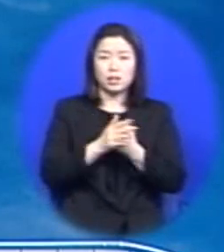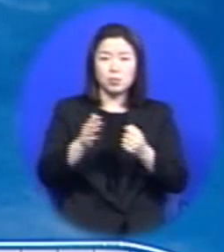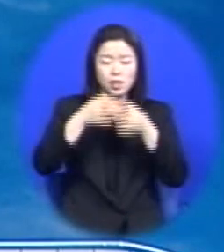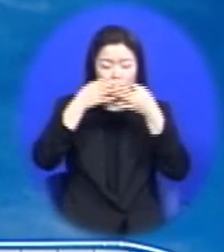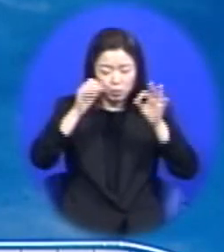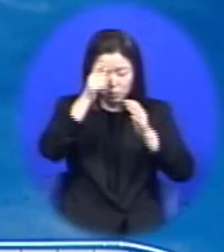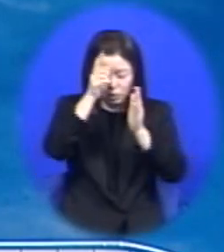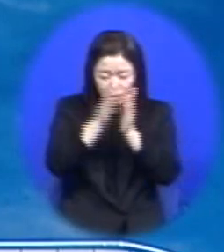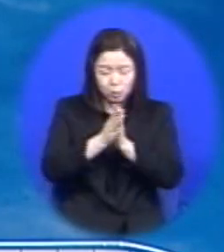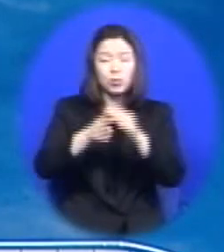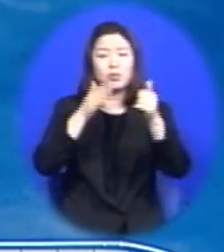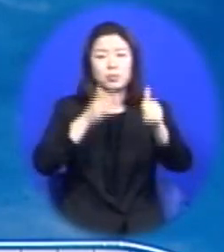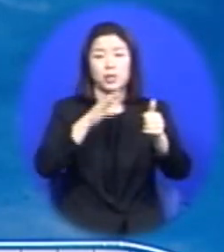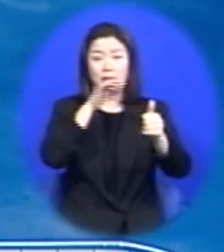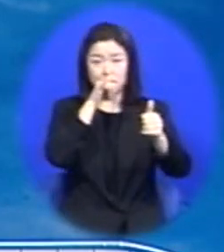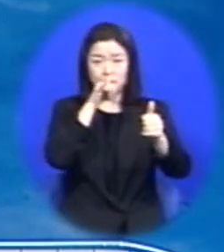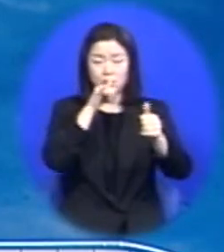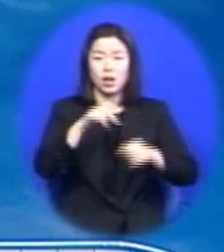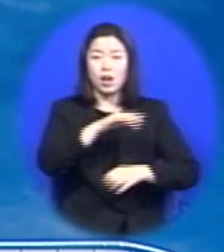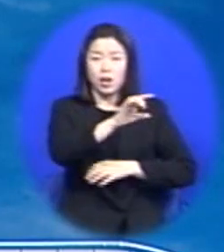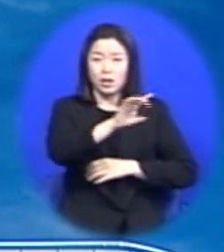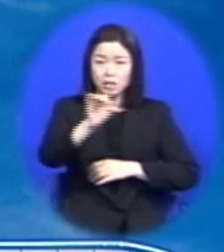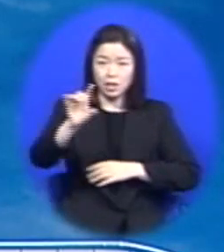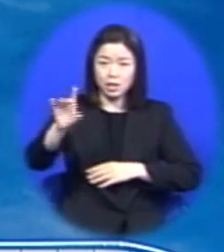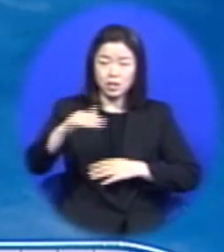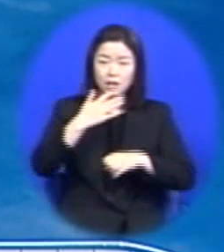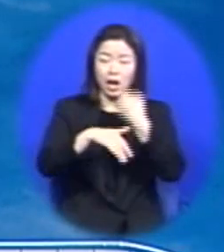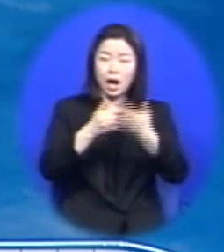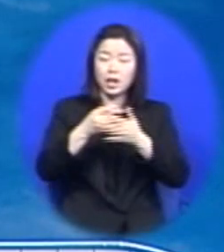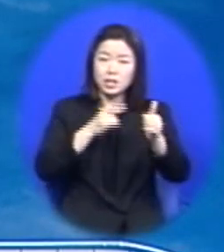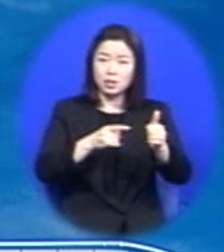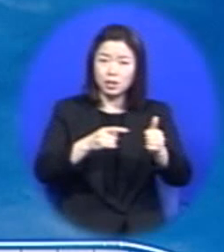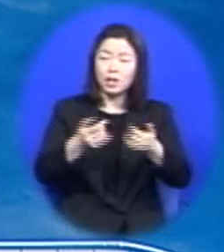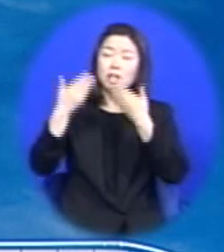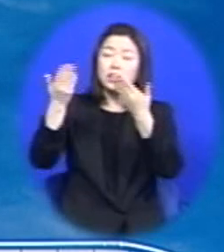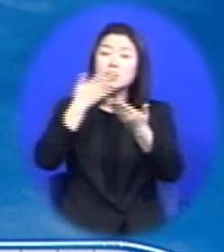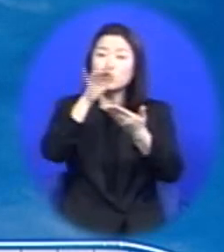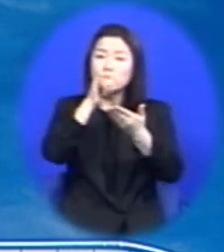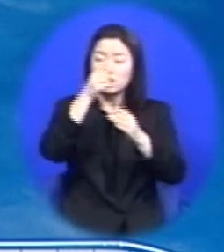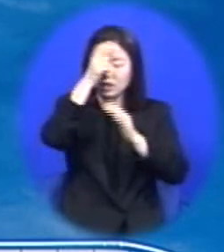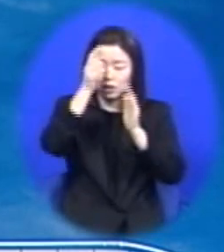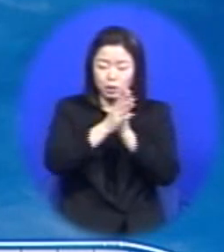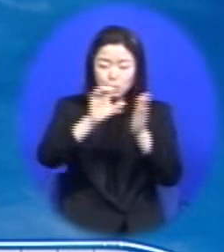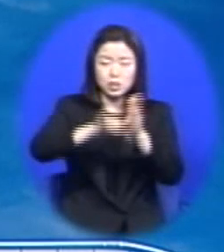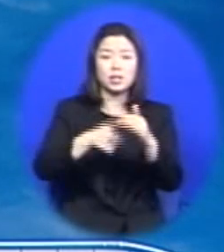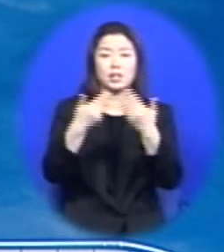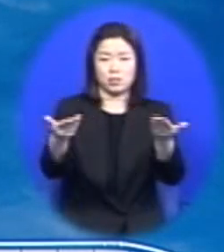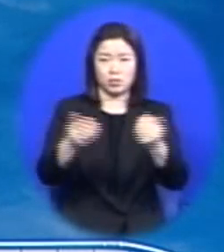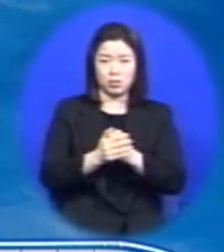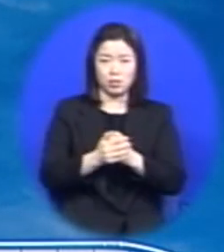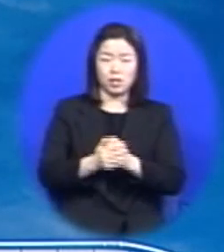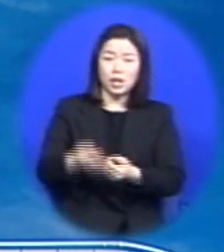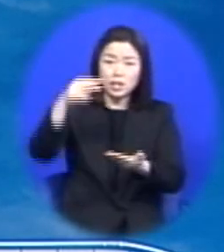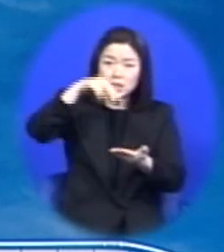하잖아요. 여러분 각자가 하나님께 드릴 수 있는 기도 시간을 드리잖아요. 일어나서 찬양합시다.